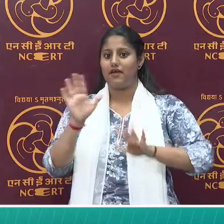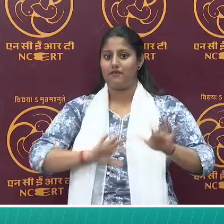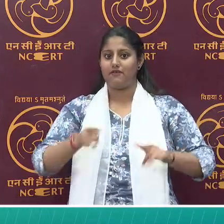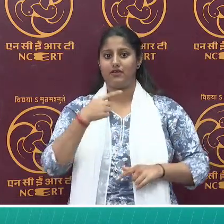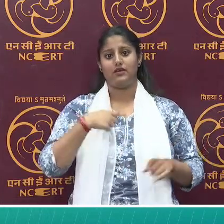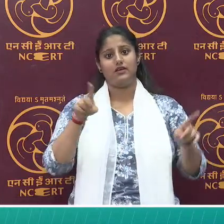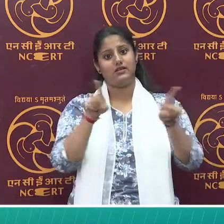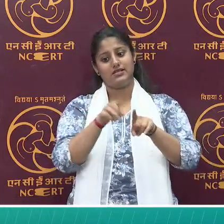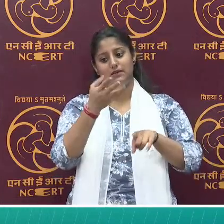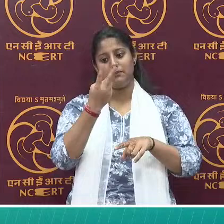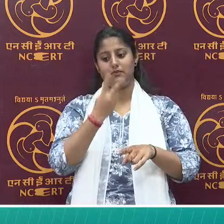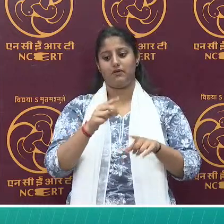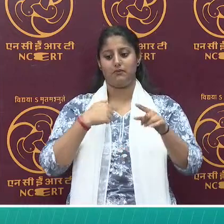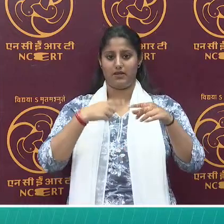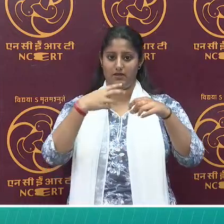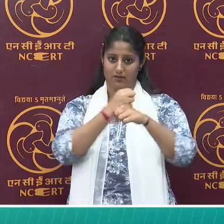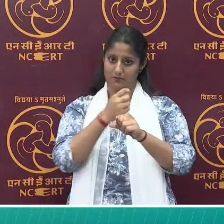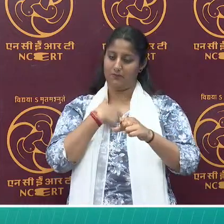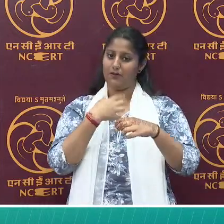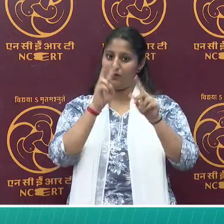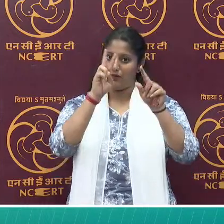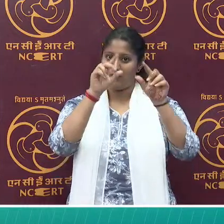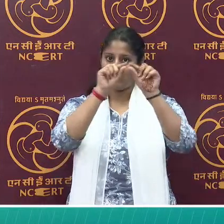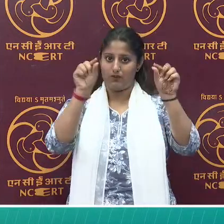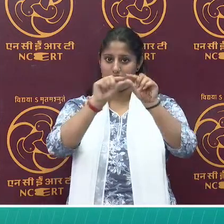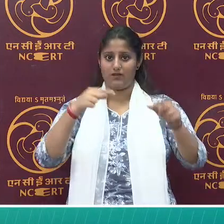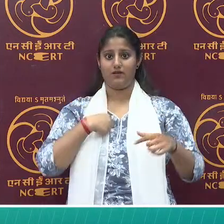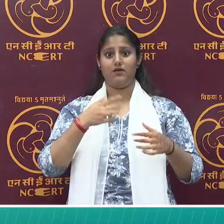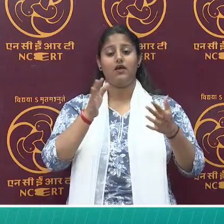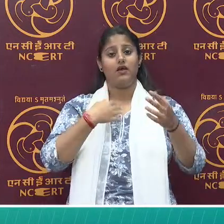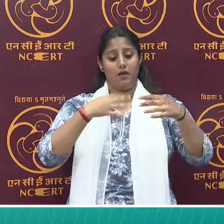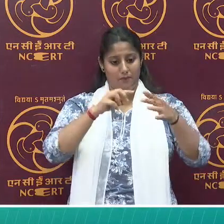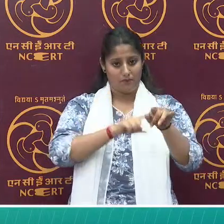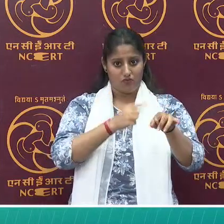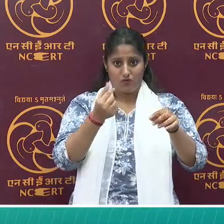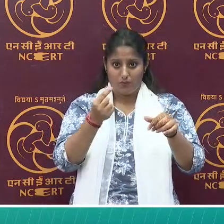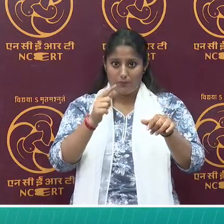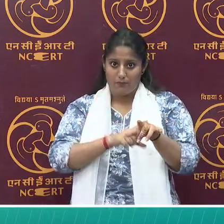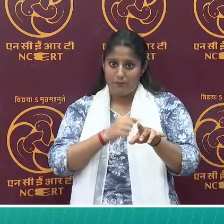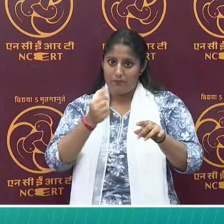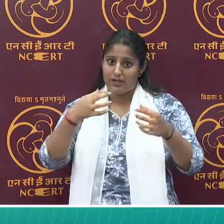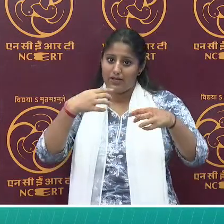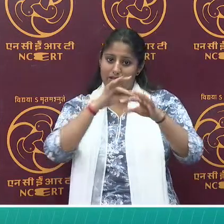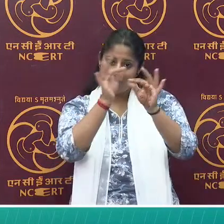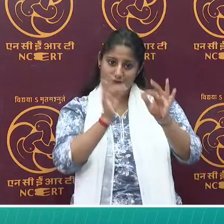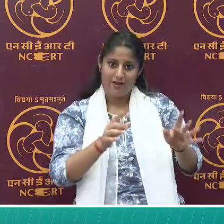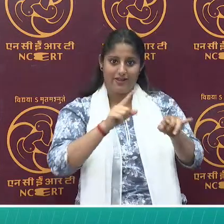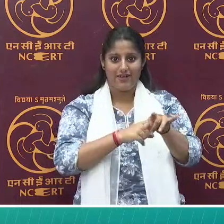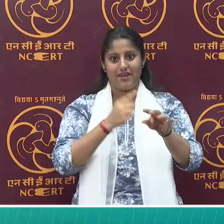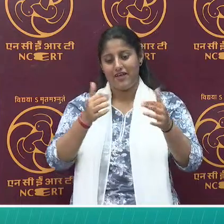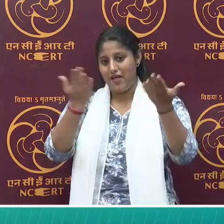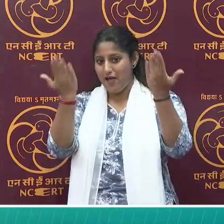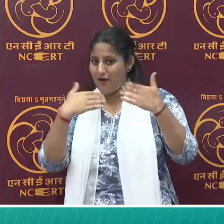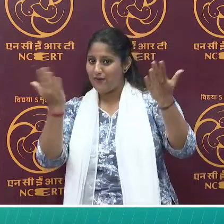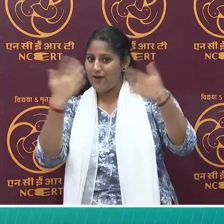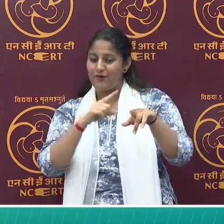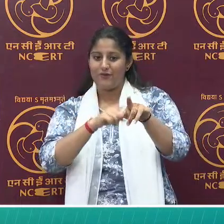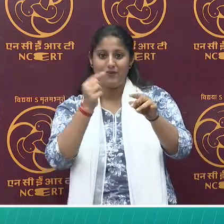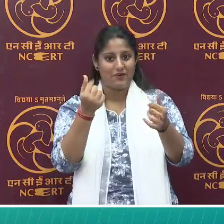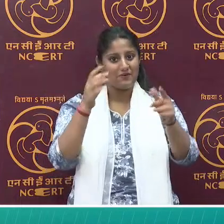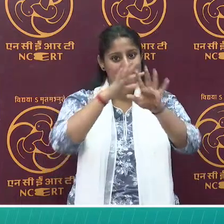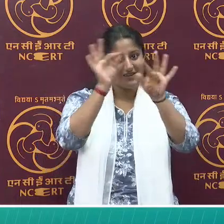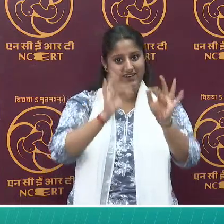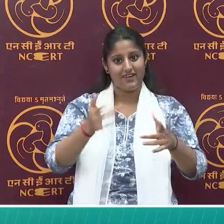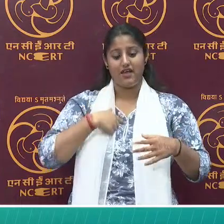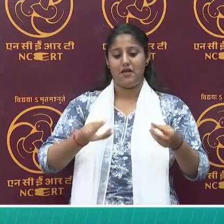ही की सहूलियत के लिए 2 लाइनें तैयार की हैं. आओ करे मिट्टी तैयार, आओ करे मिट्टी तैयार, मिला मिला